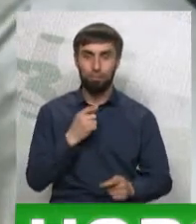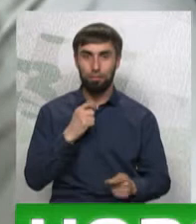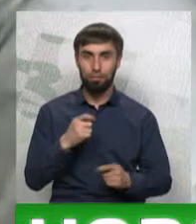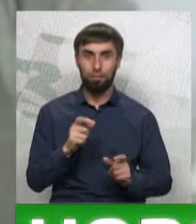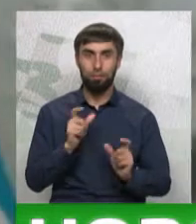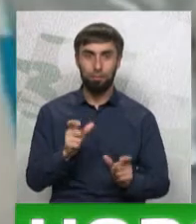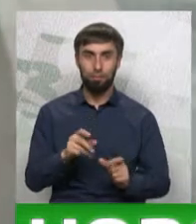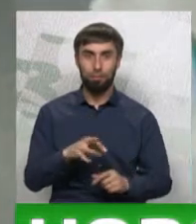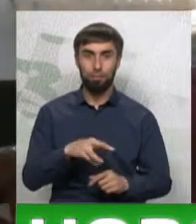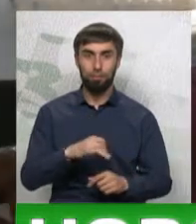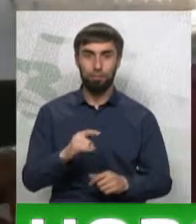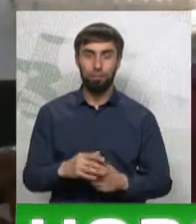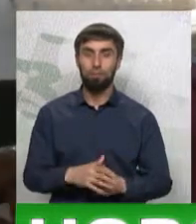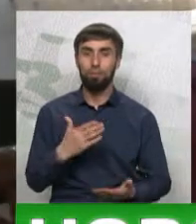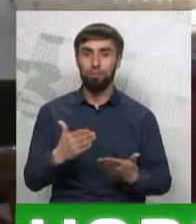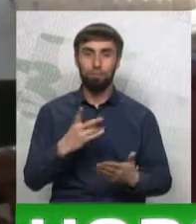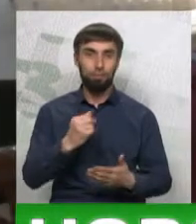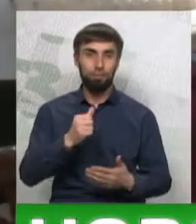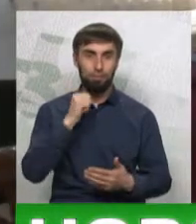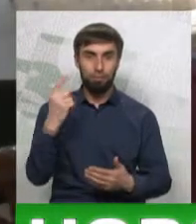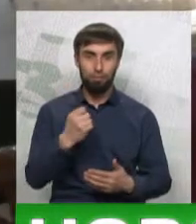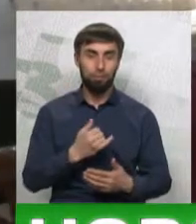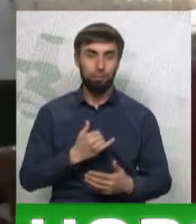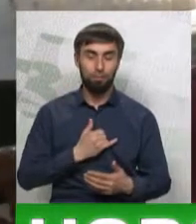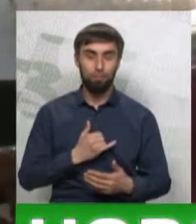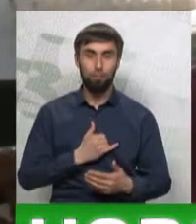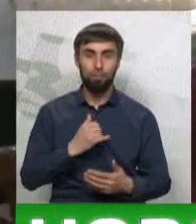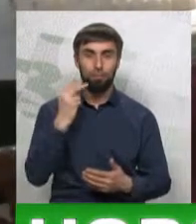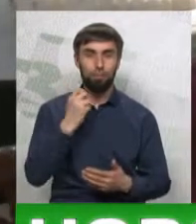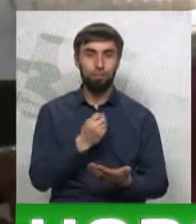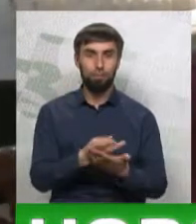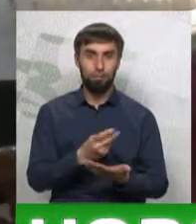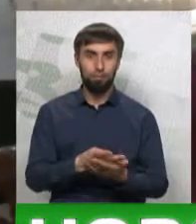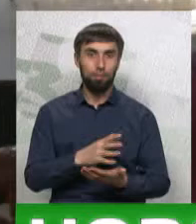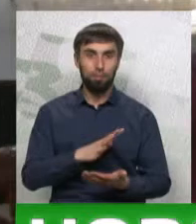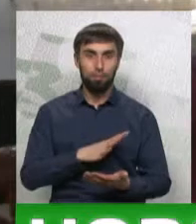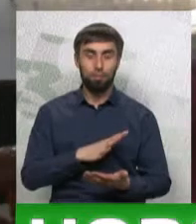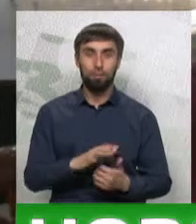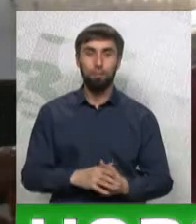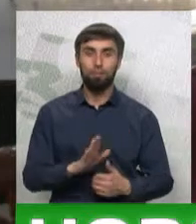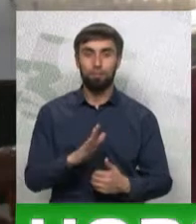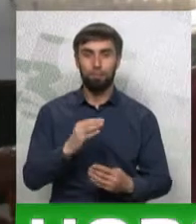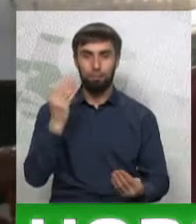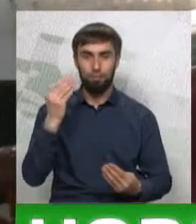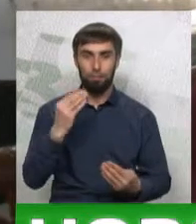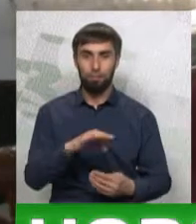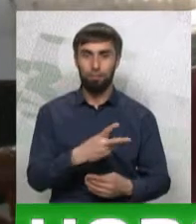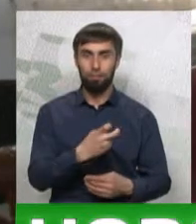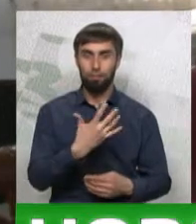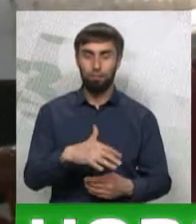ограничительные меры если на прошлой неделе у нас число госпитализирована была в пределах цифры от